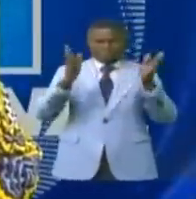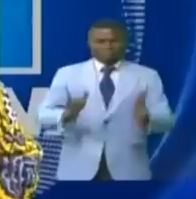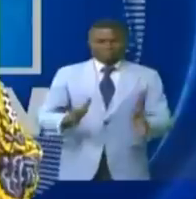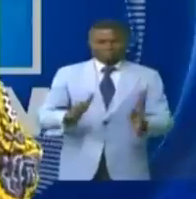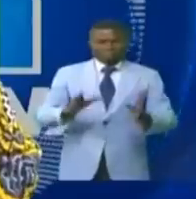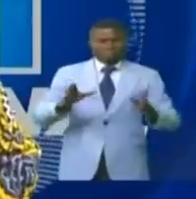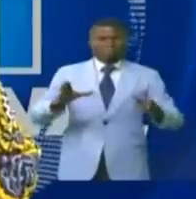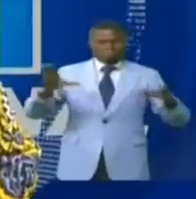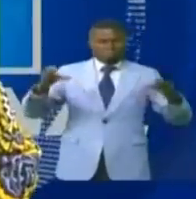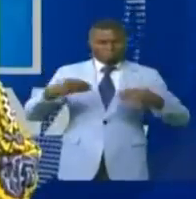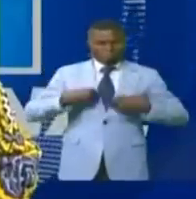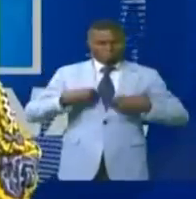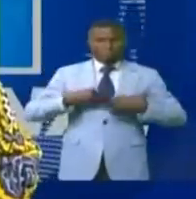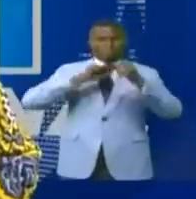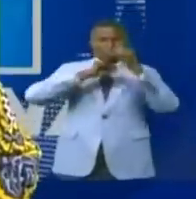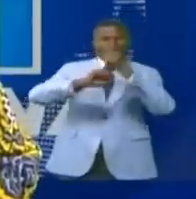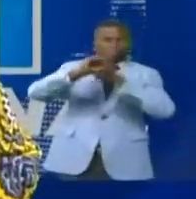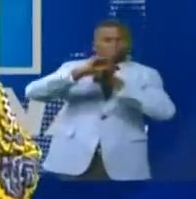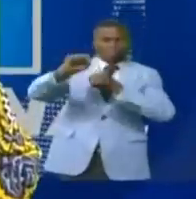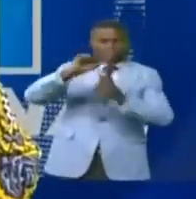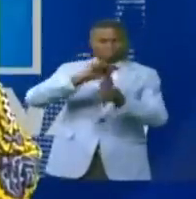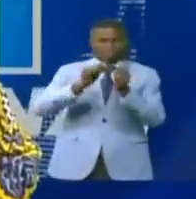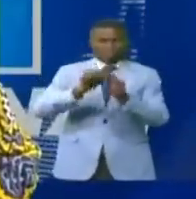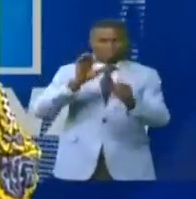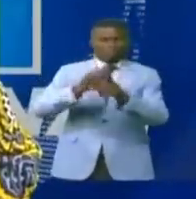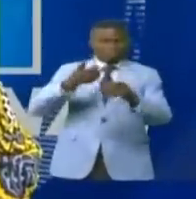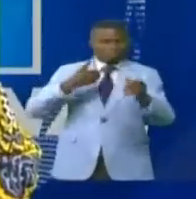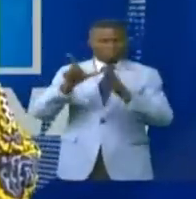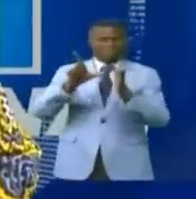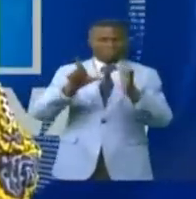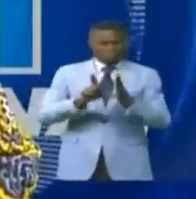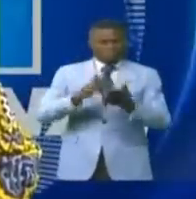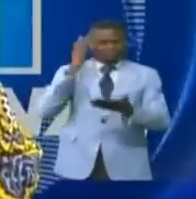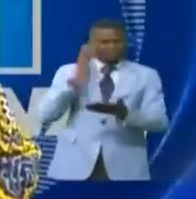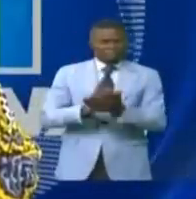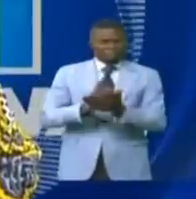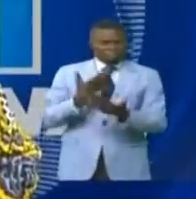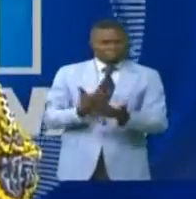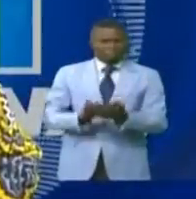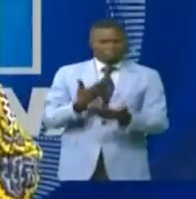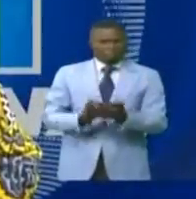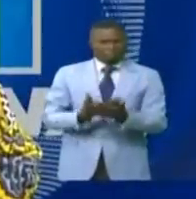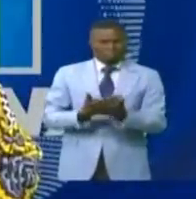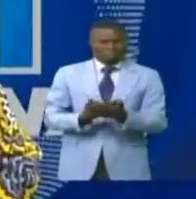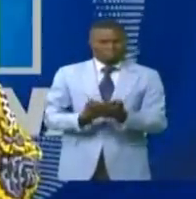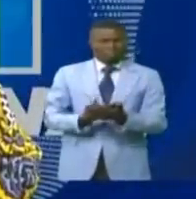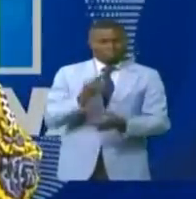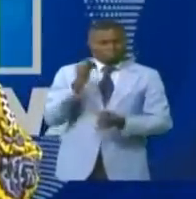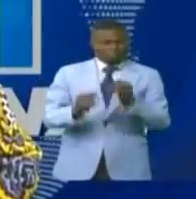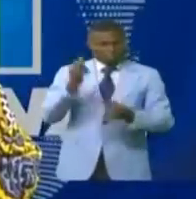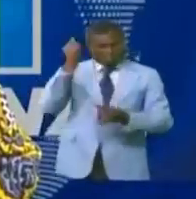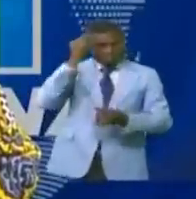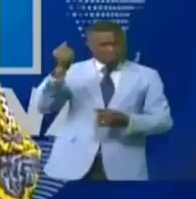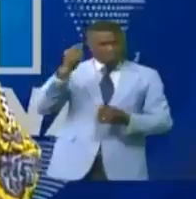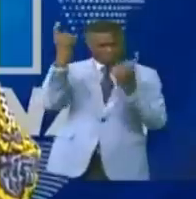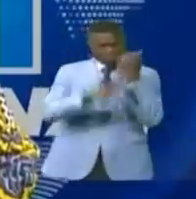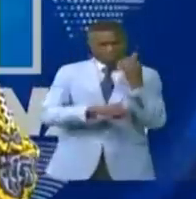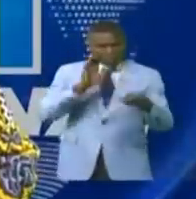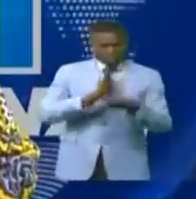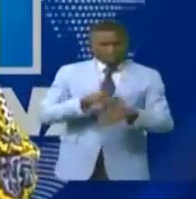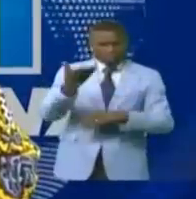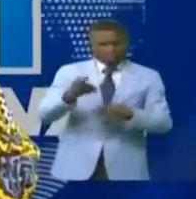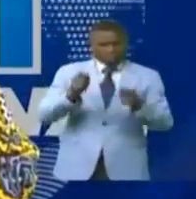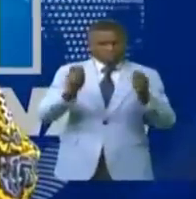s'adonnent déjà à cette pratique au mépris de la loi, de cesser immédiatement sous peine des sanctions conformément à